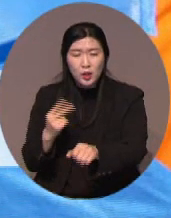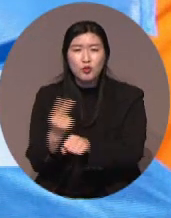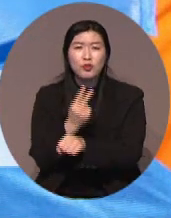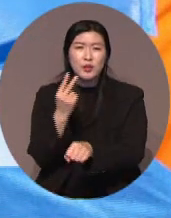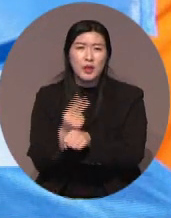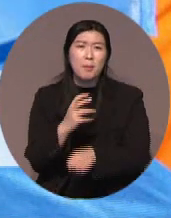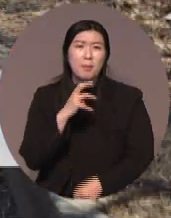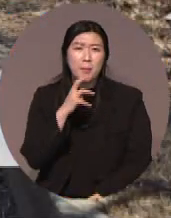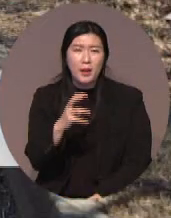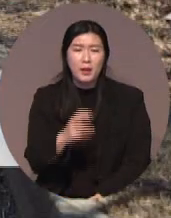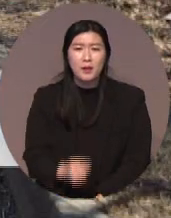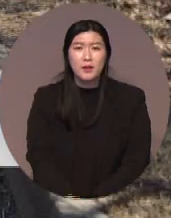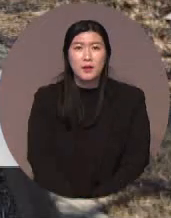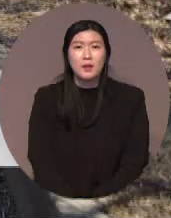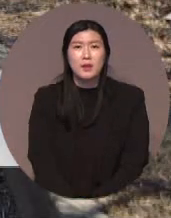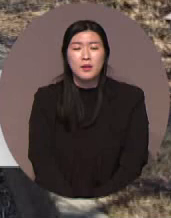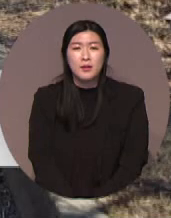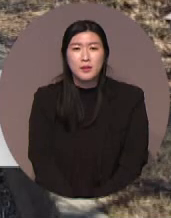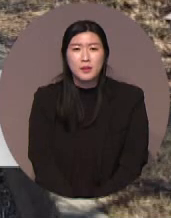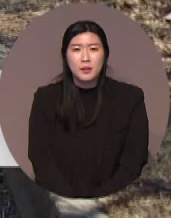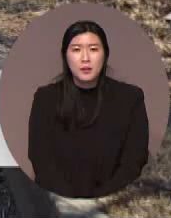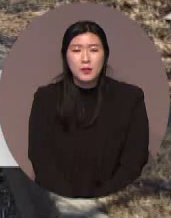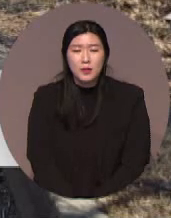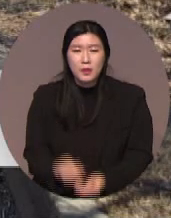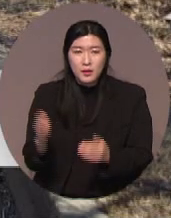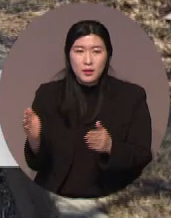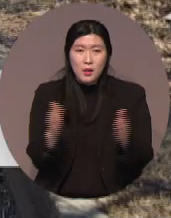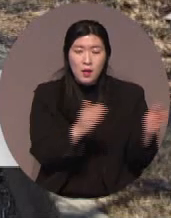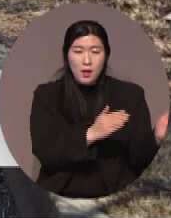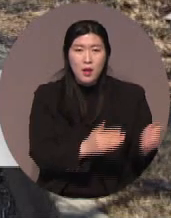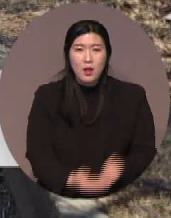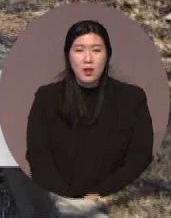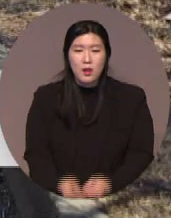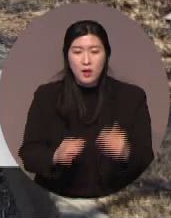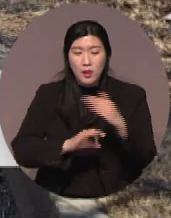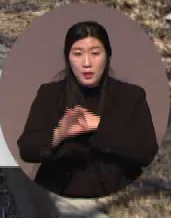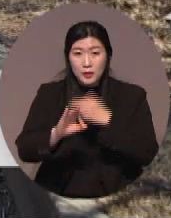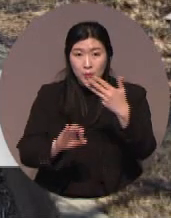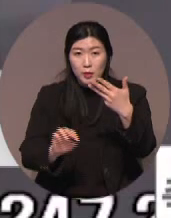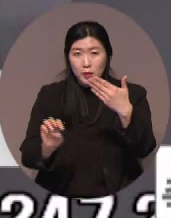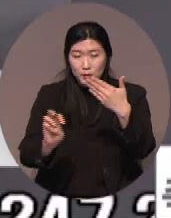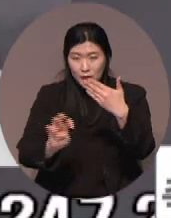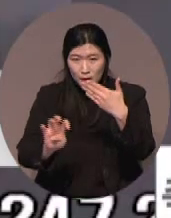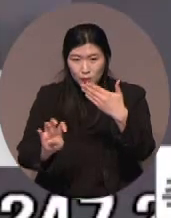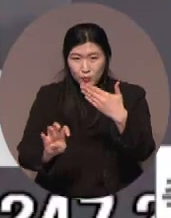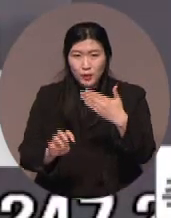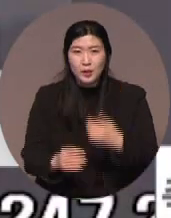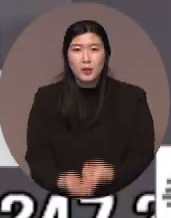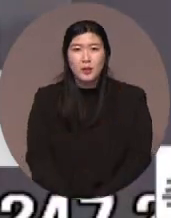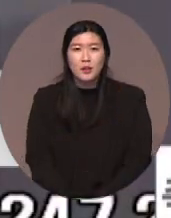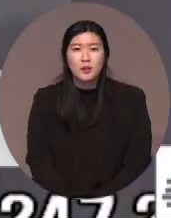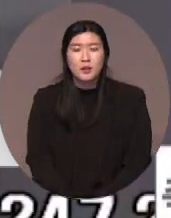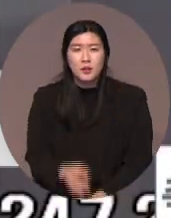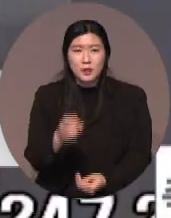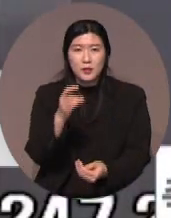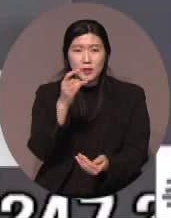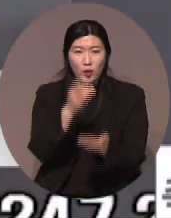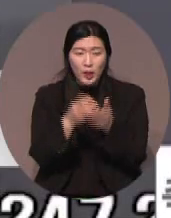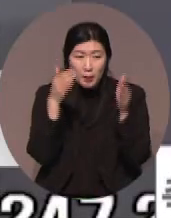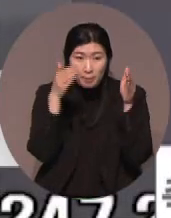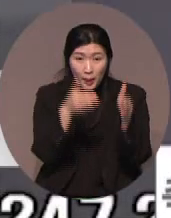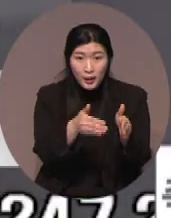2시간 반 가량 정체됐습니다 앞서 오전 9시 40분쯤에도 천안 논산 고속도로 천안 방향